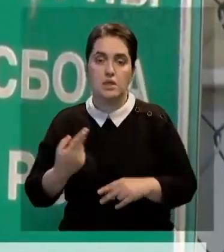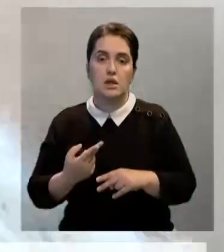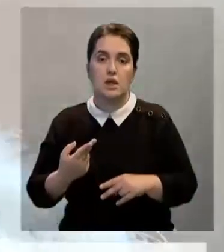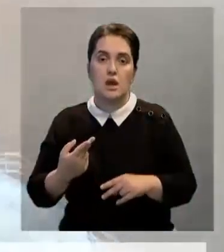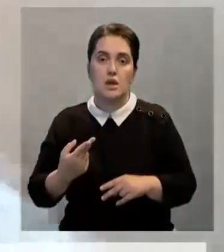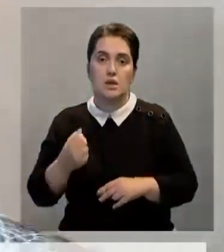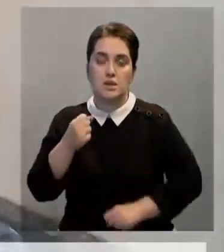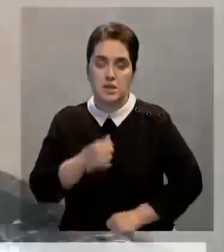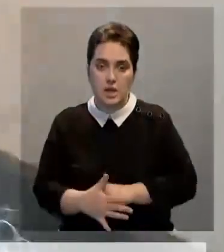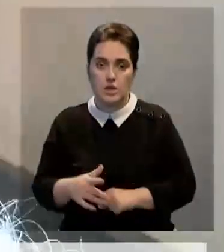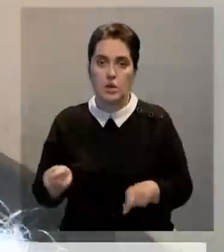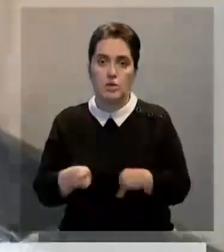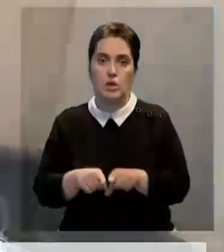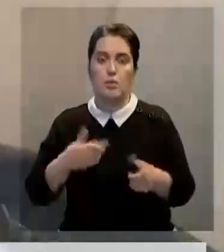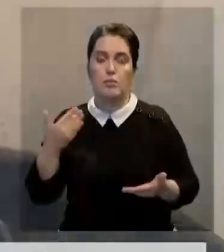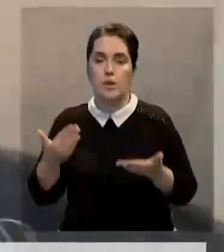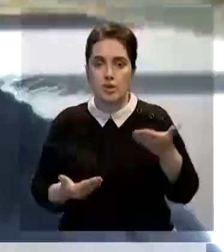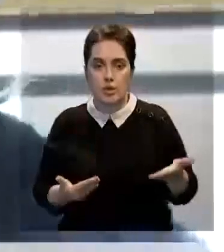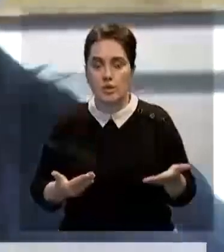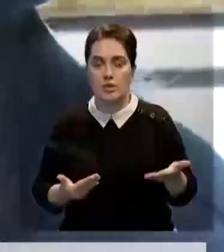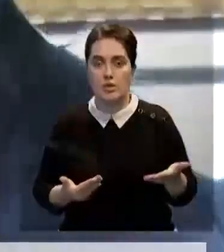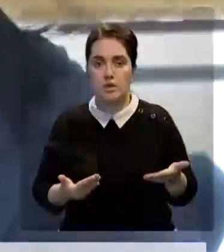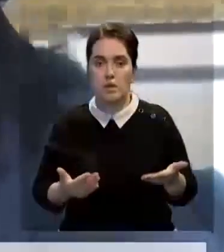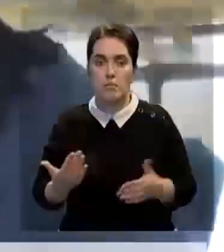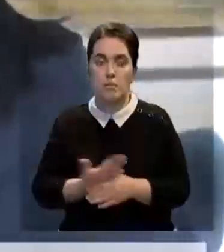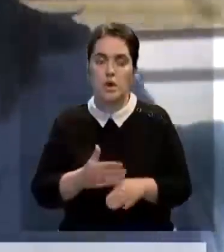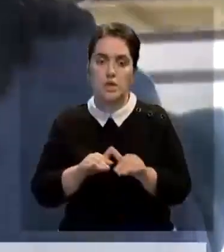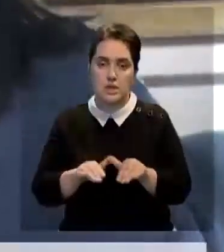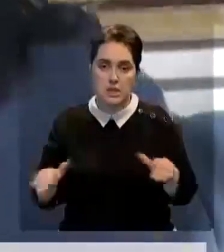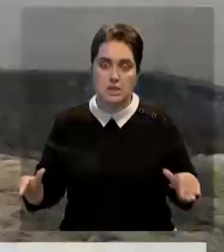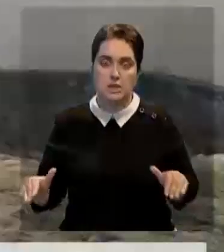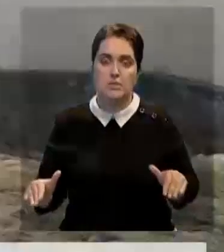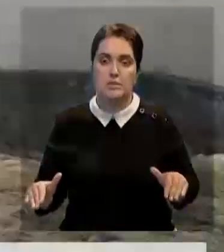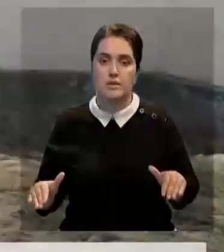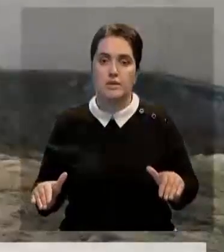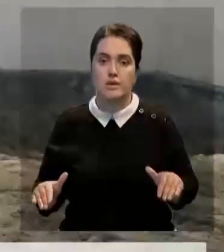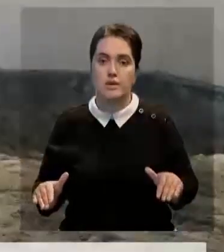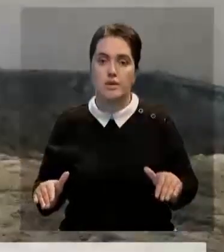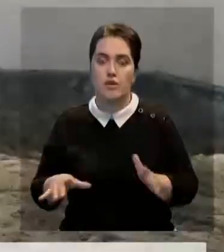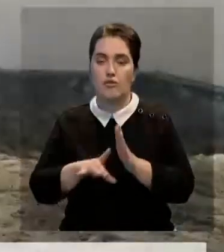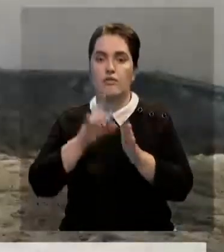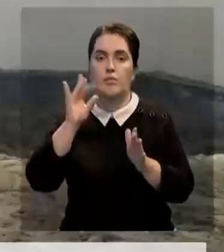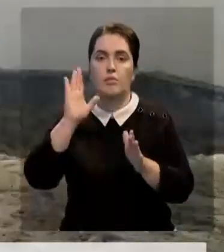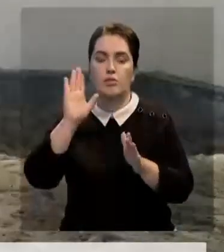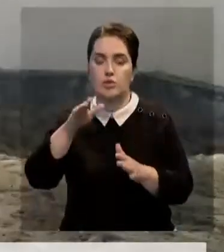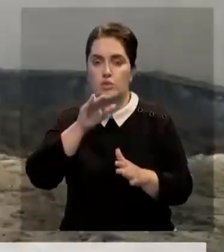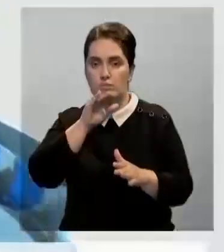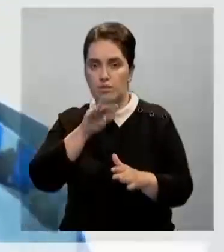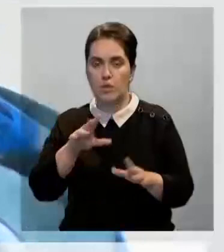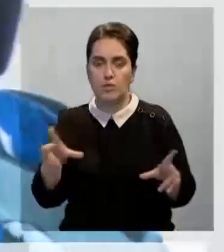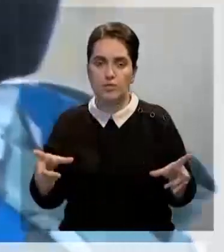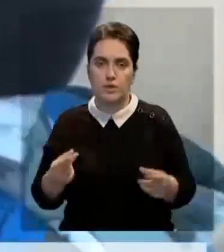Специалисты центра уверены, что такой подход к профориентации поможет детям с особыми потребностями выбрать будущую профессию и стать